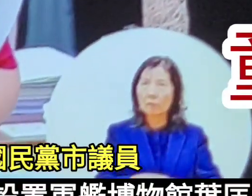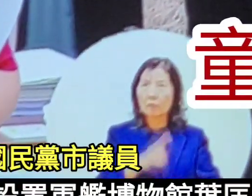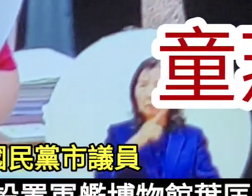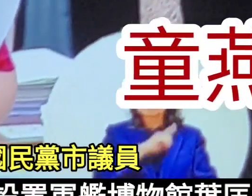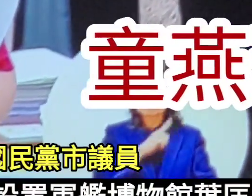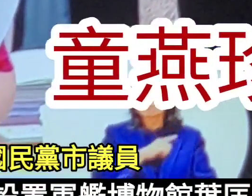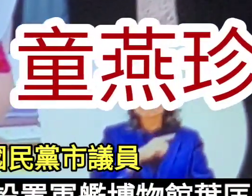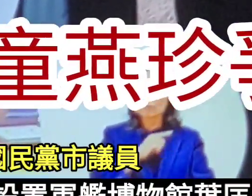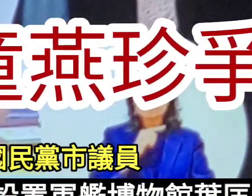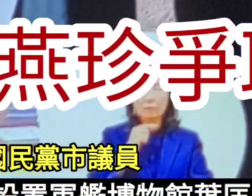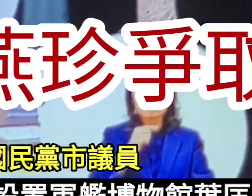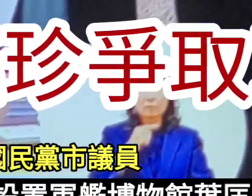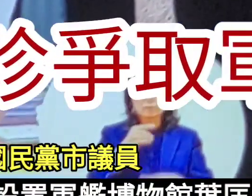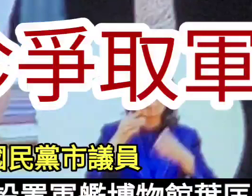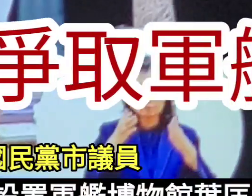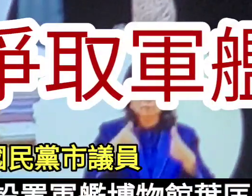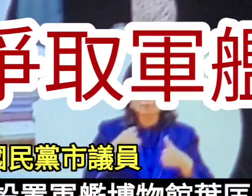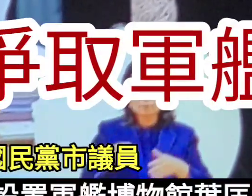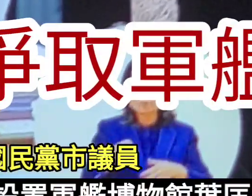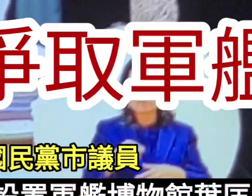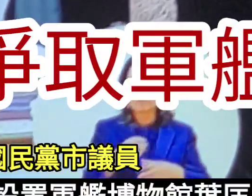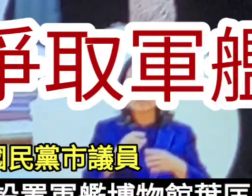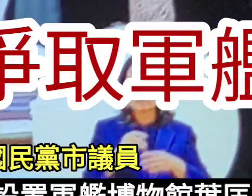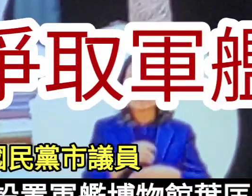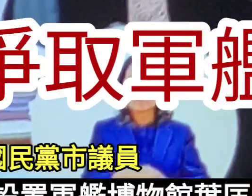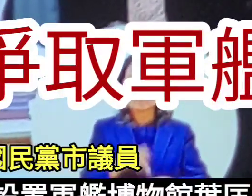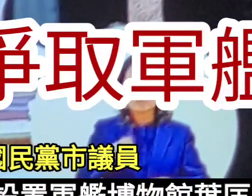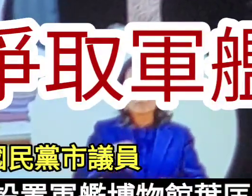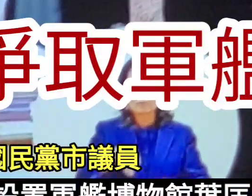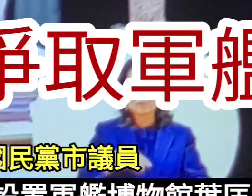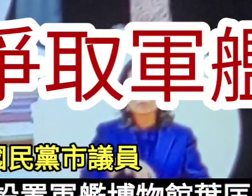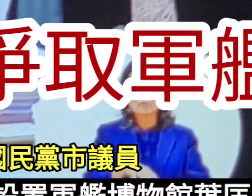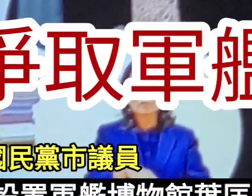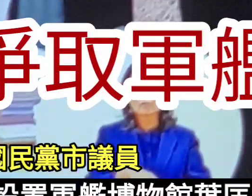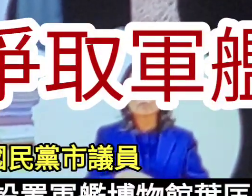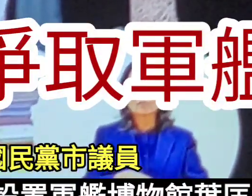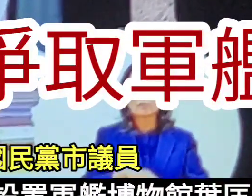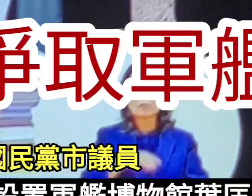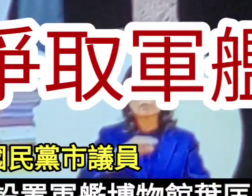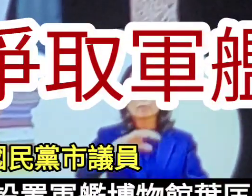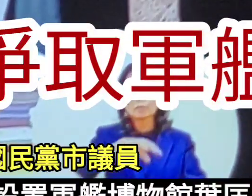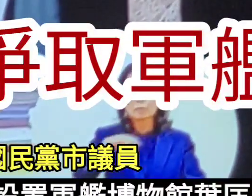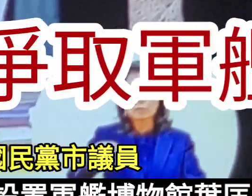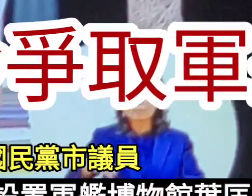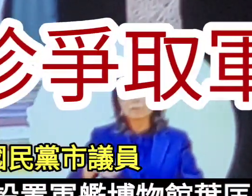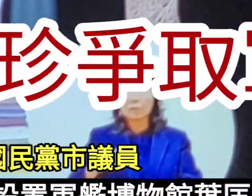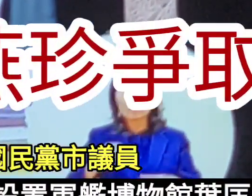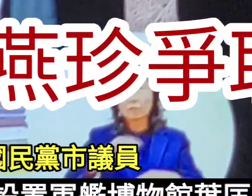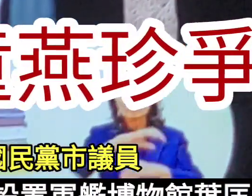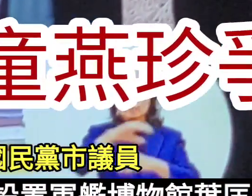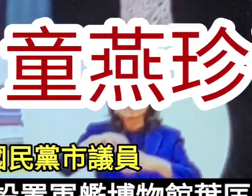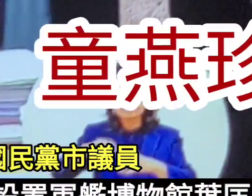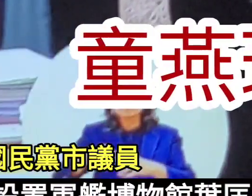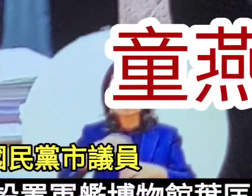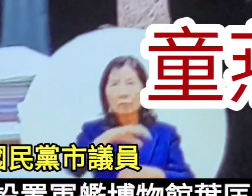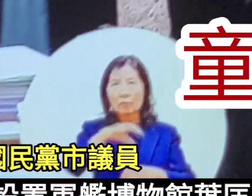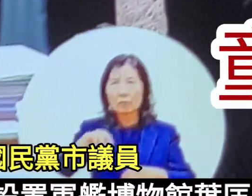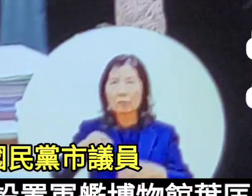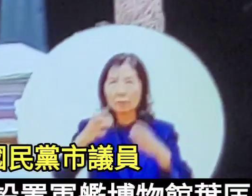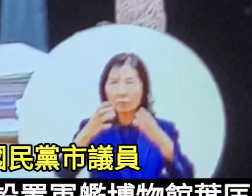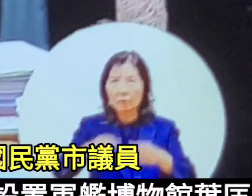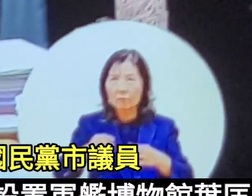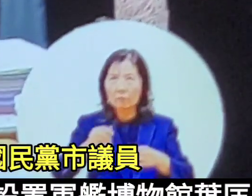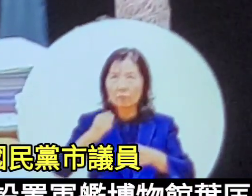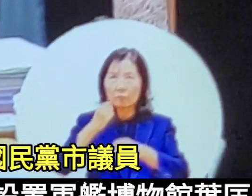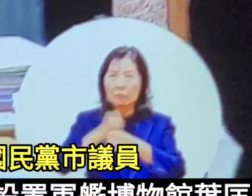是比较倾向在那边利用现有的一些房舍和周遭的空间呢，是一个军